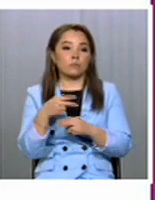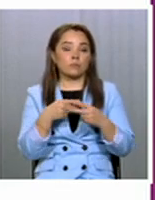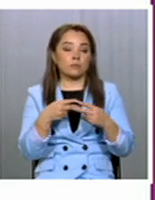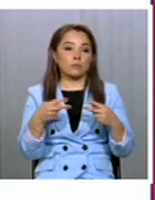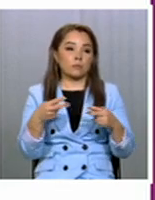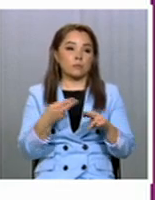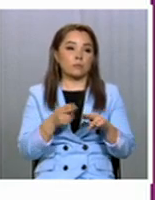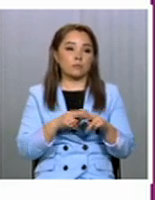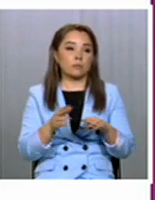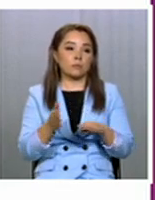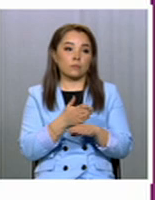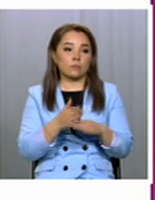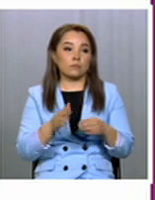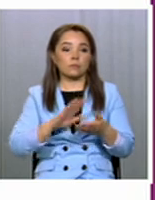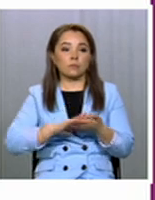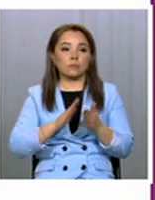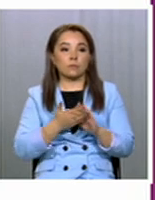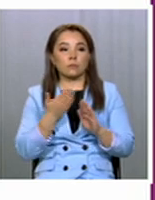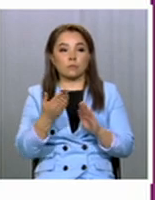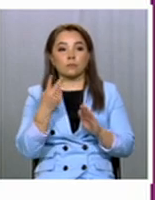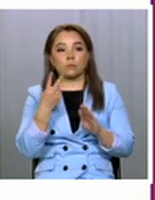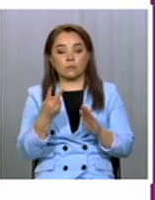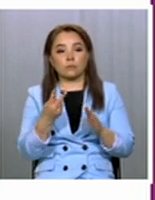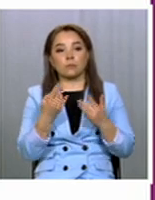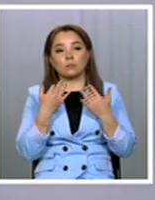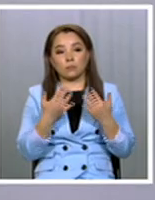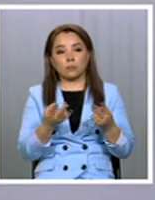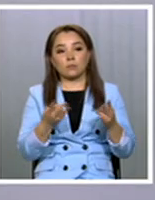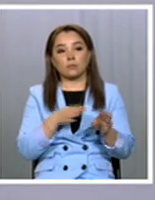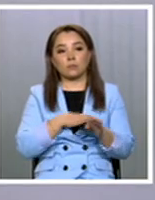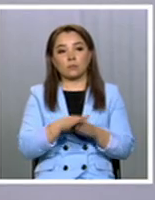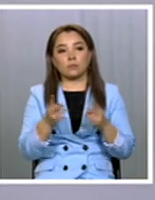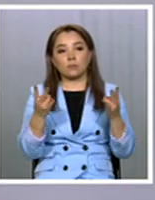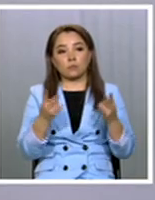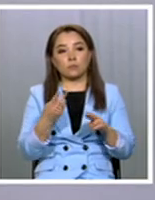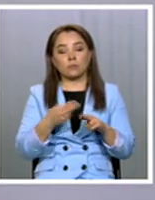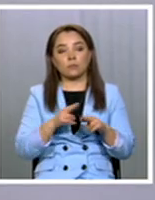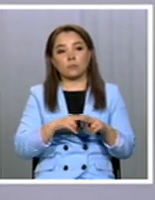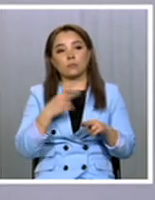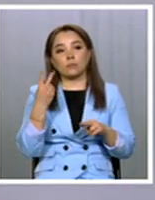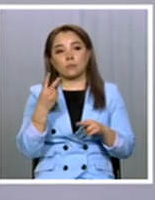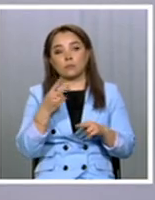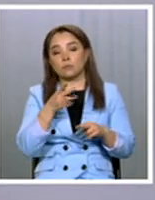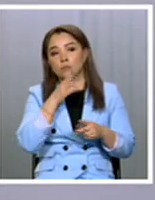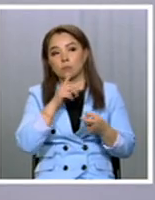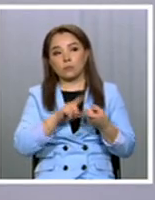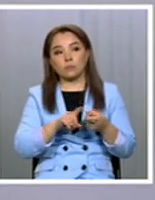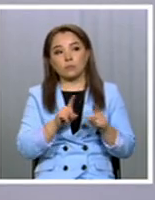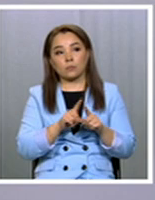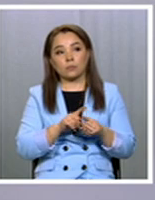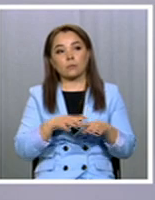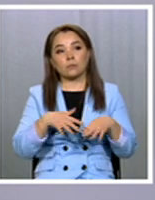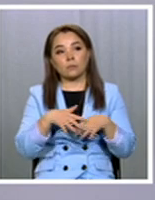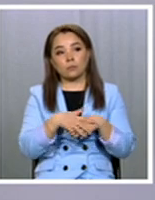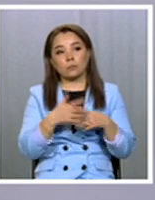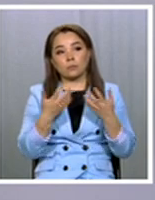бөлу кезінде екі шарт орындалу керек. Екінші қадам есептің математикалық моделін құрастыру